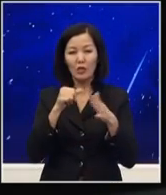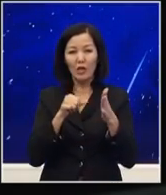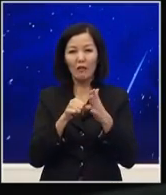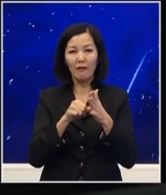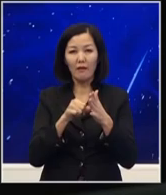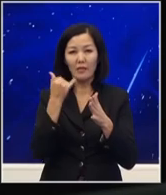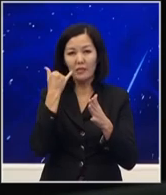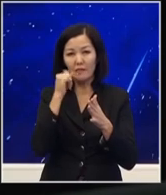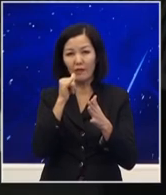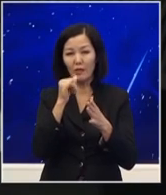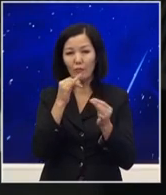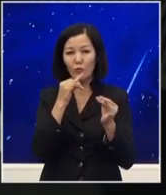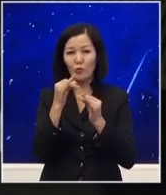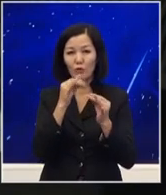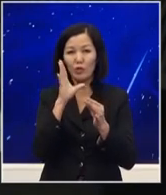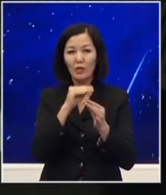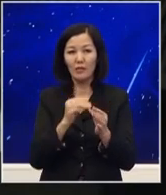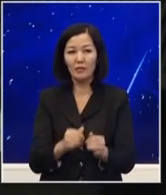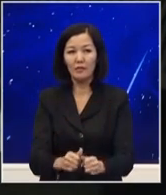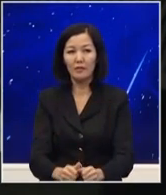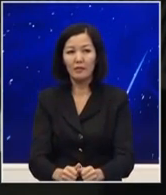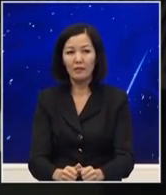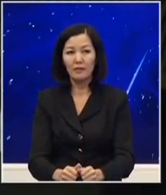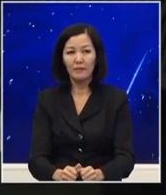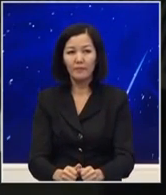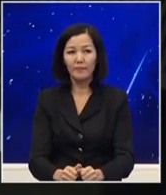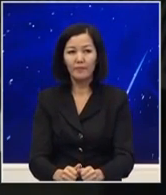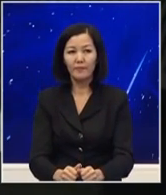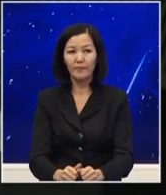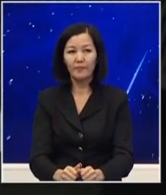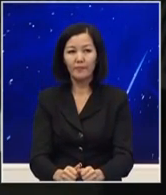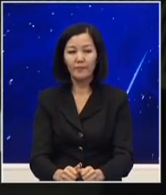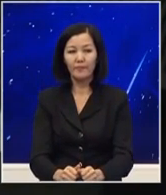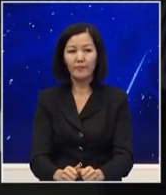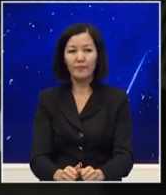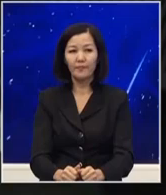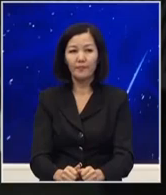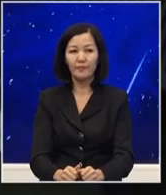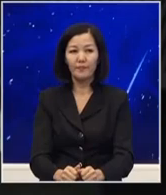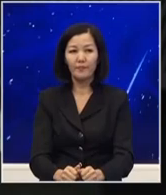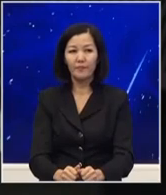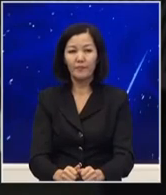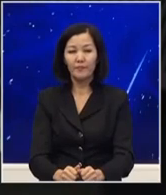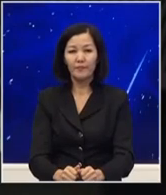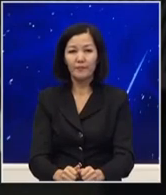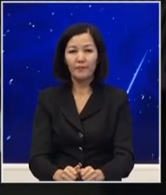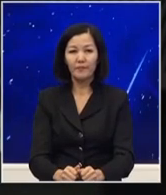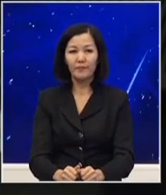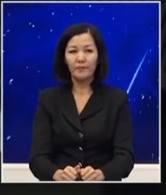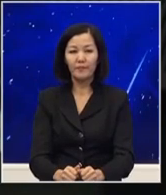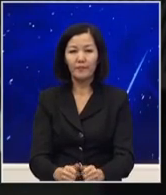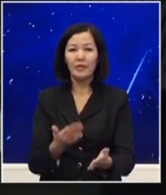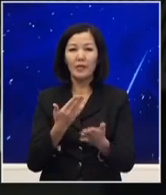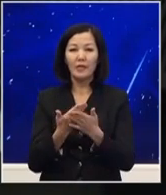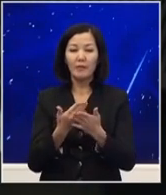аласыз. Да, конечно, потому что вы его оставили на праздник. Если у вас паспорта не было бы, это было бы сложно. Но так как у вас